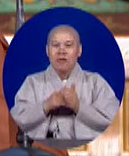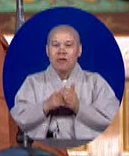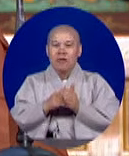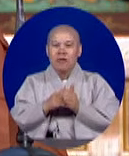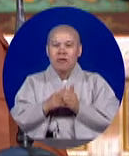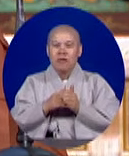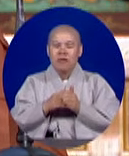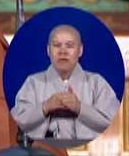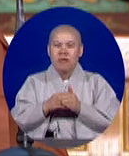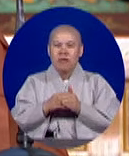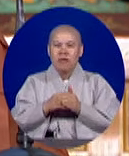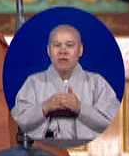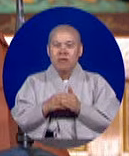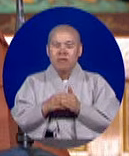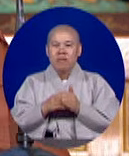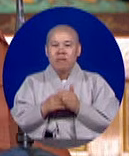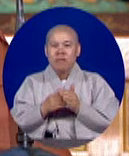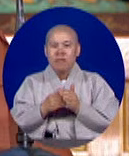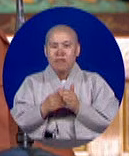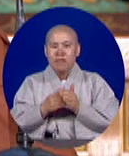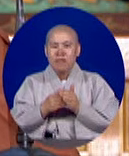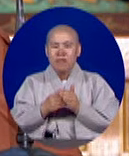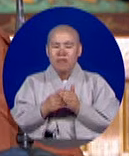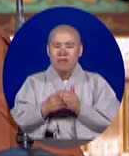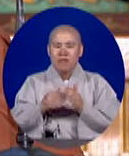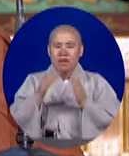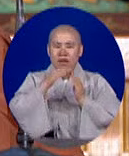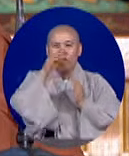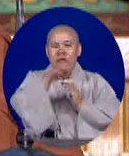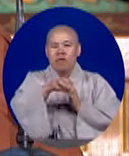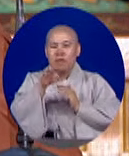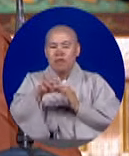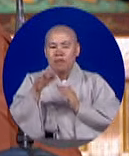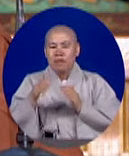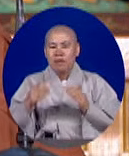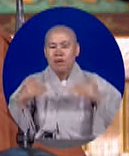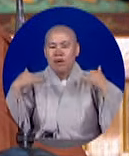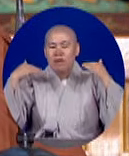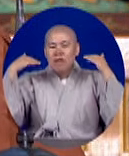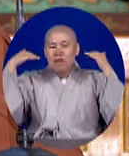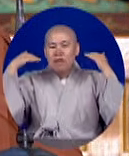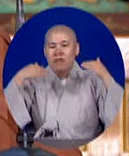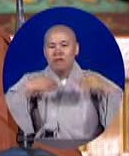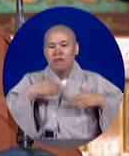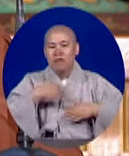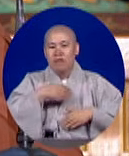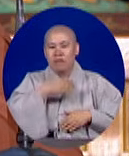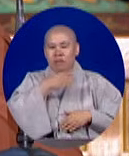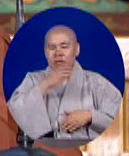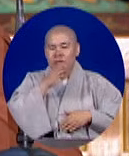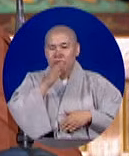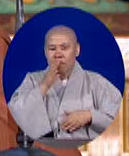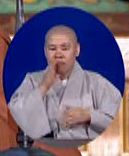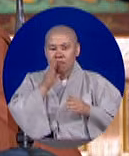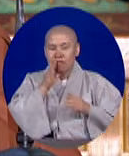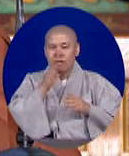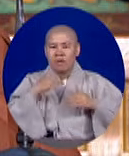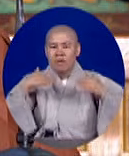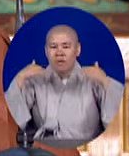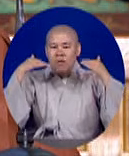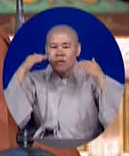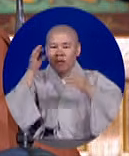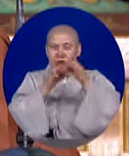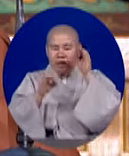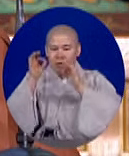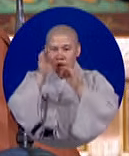그 상심이 됐는데 그 동네에 아주 어른들, 나이 많은 어른들한테 찾아다니면서 그 죽은